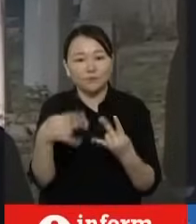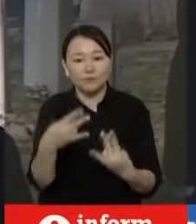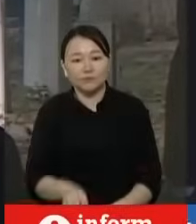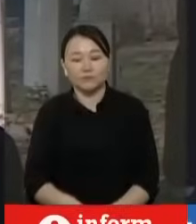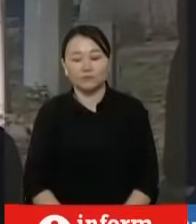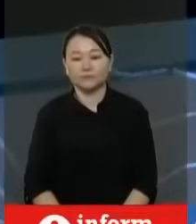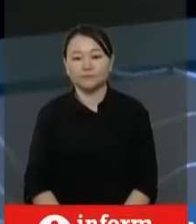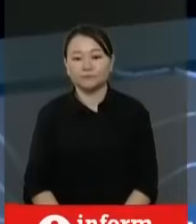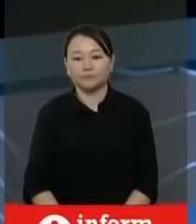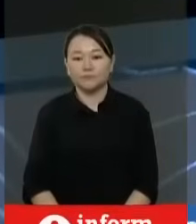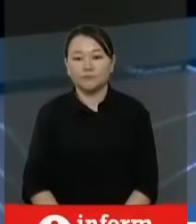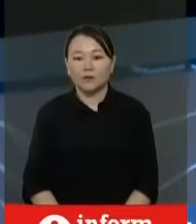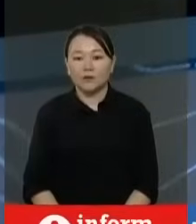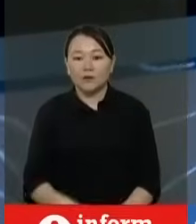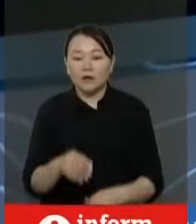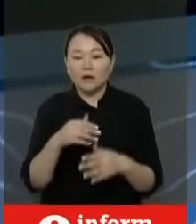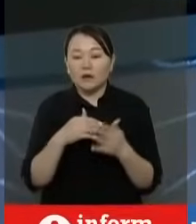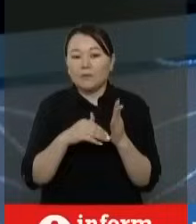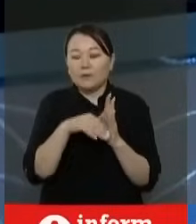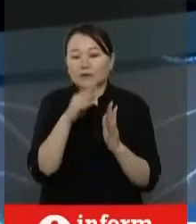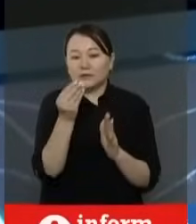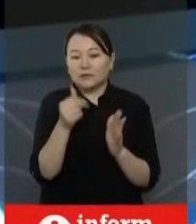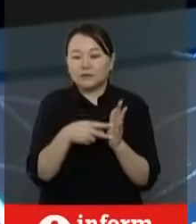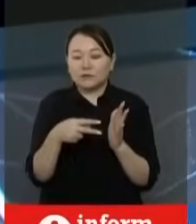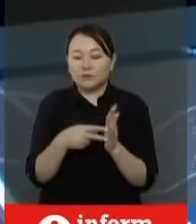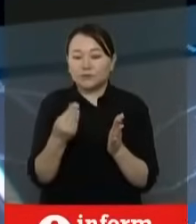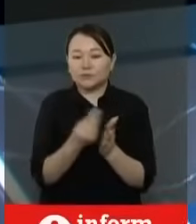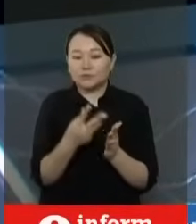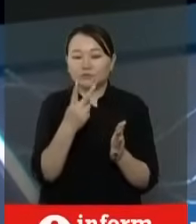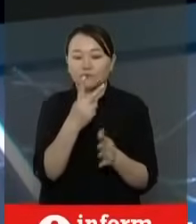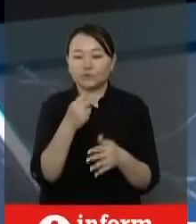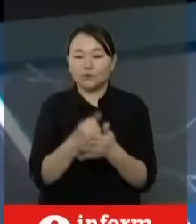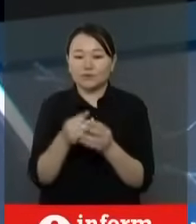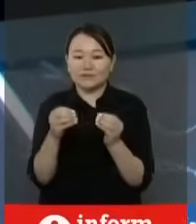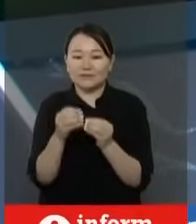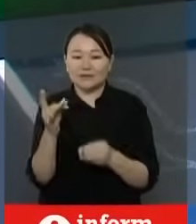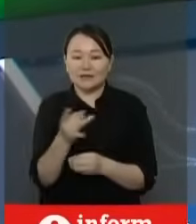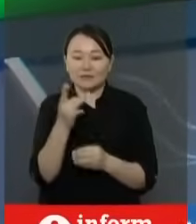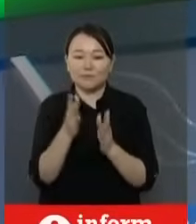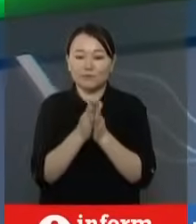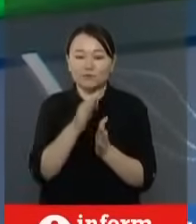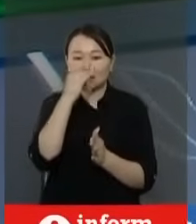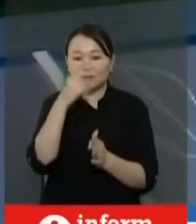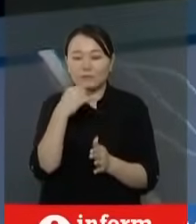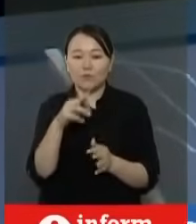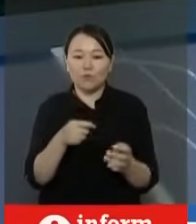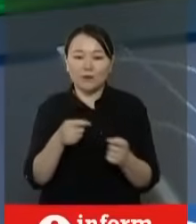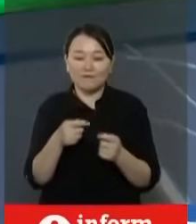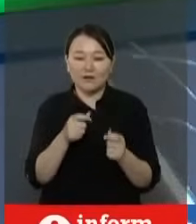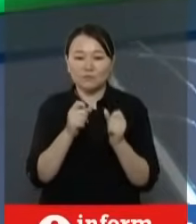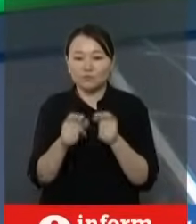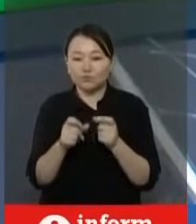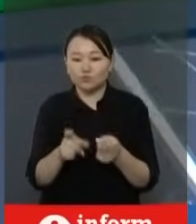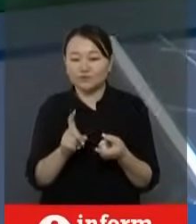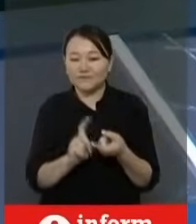Информбюро. Поднять тариф на вывоз мусора от 2 до 10 раз просит Казахстанская ассоциация по управлению отходами.